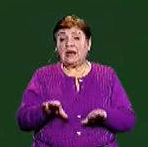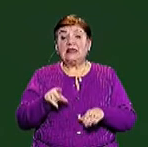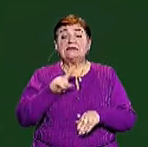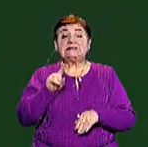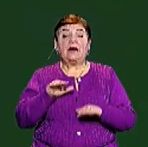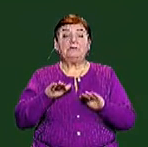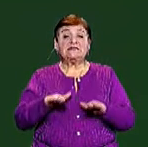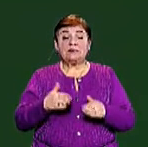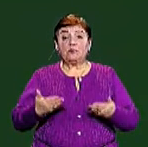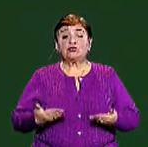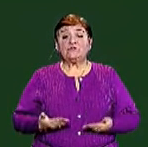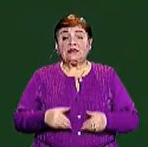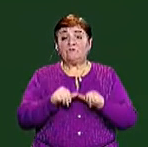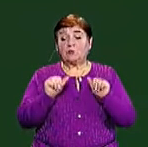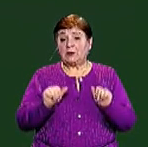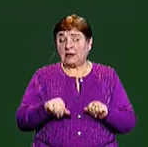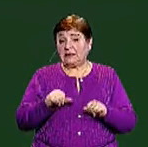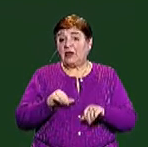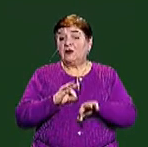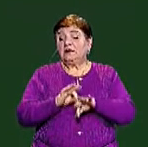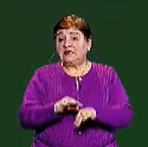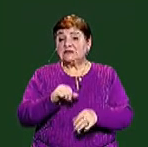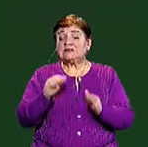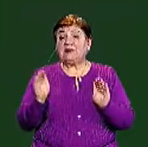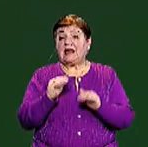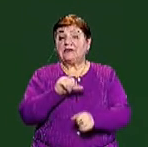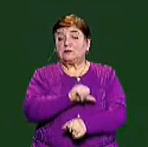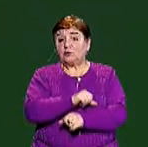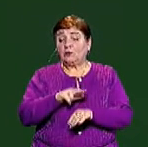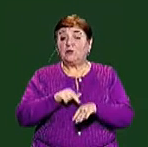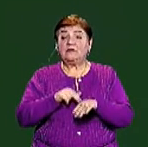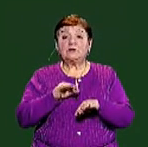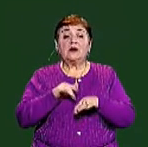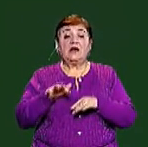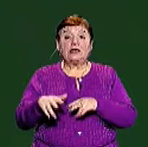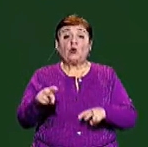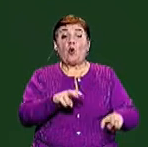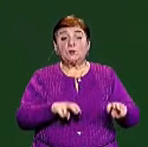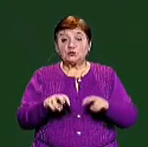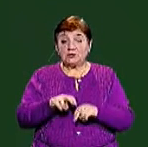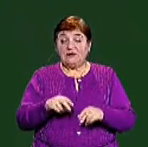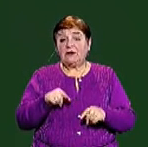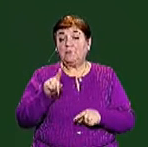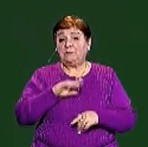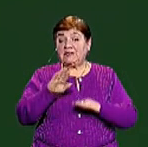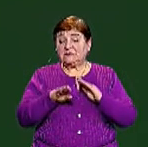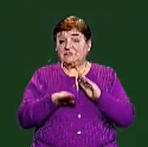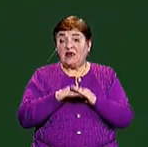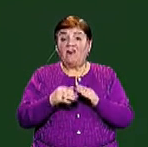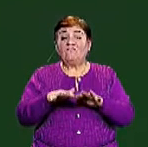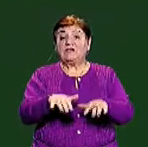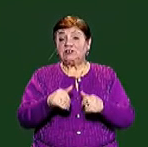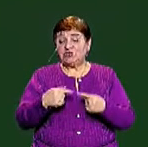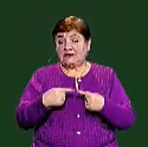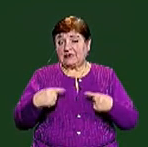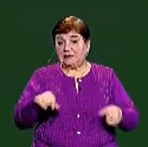проживання членів злочинного формування та в місцях можливого зберігання наркотиків поліції було проведено ряд обшуків, у ході яких правоохоронці вилучили